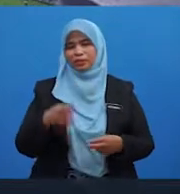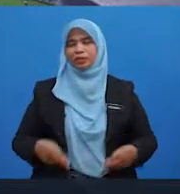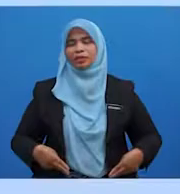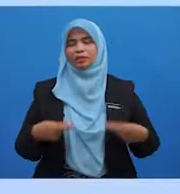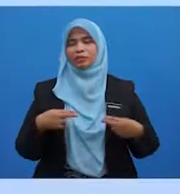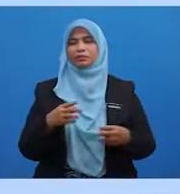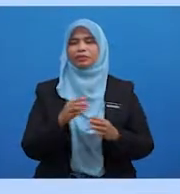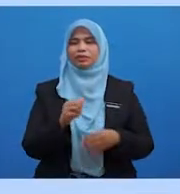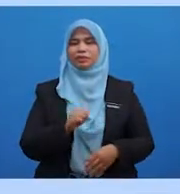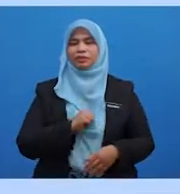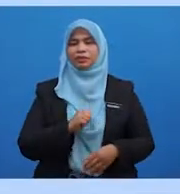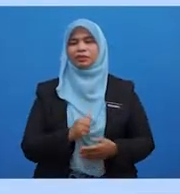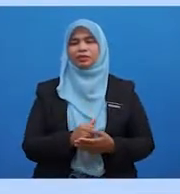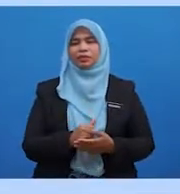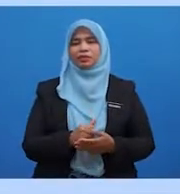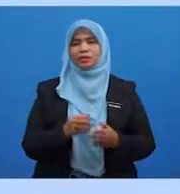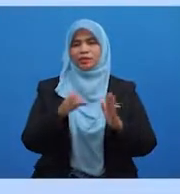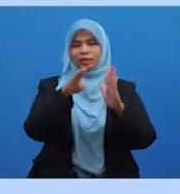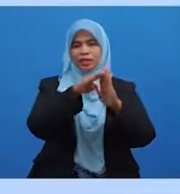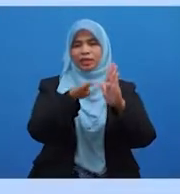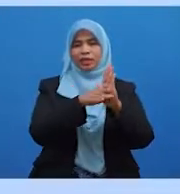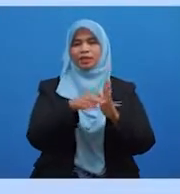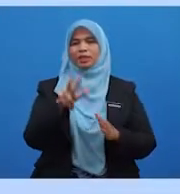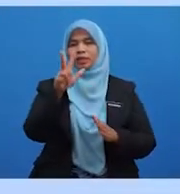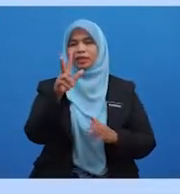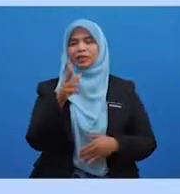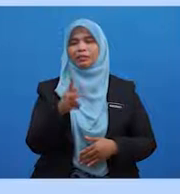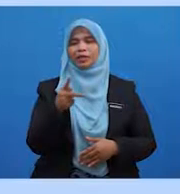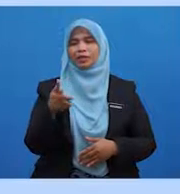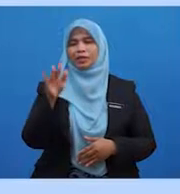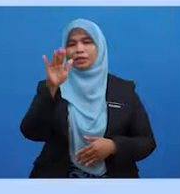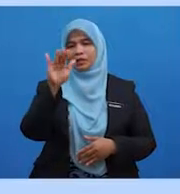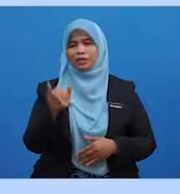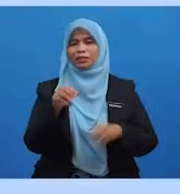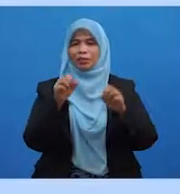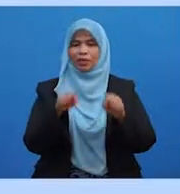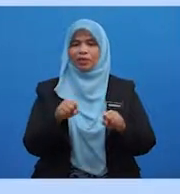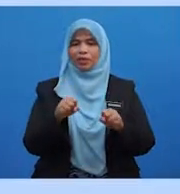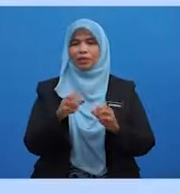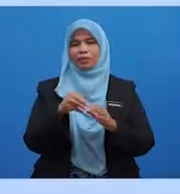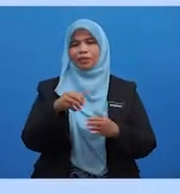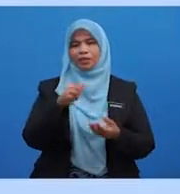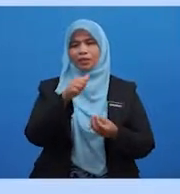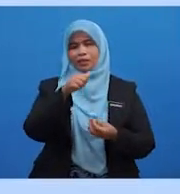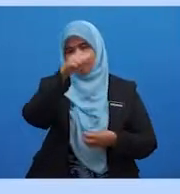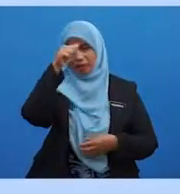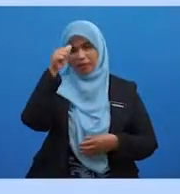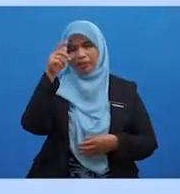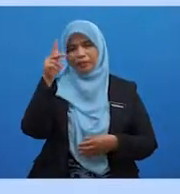individu. Cuba pelajar-pelajar senaraikan tiga perkara yang boleh mengakibatkan stres terhadap